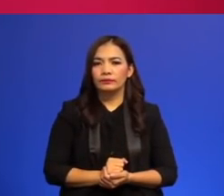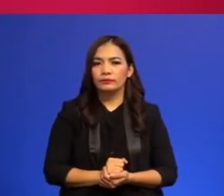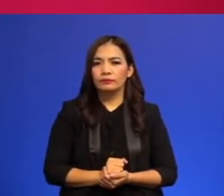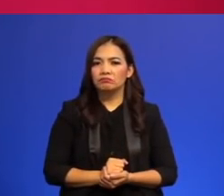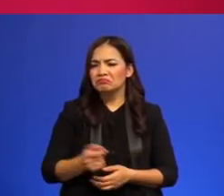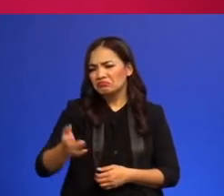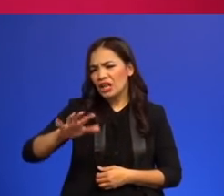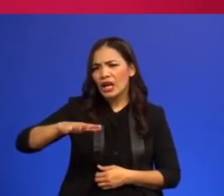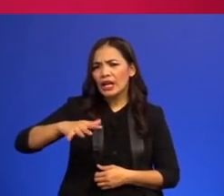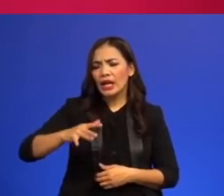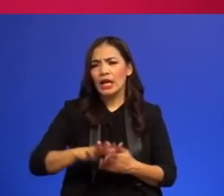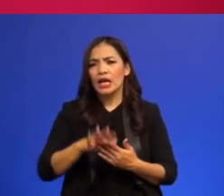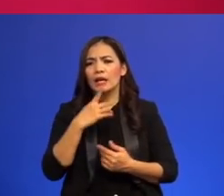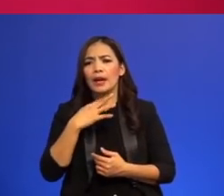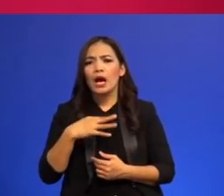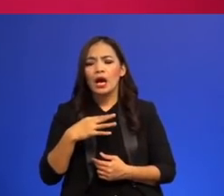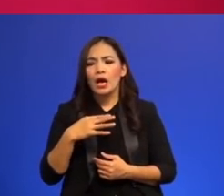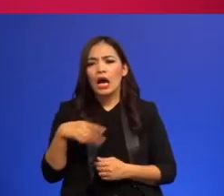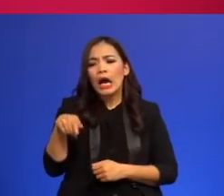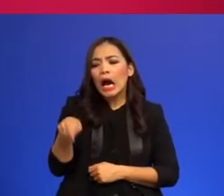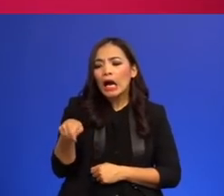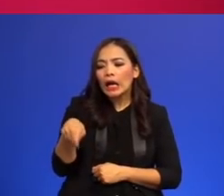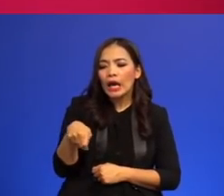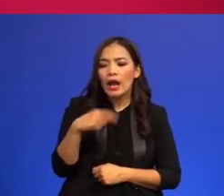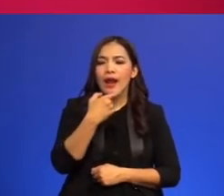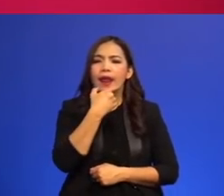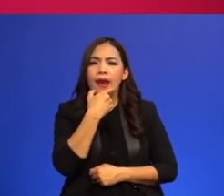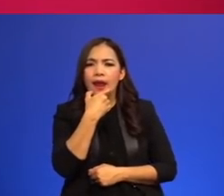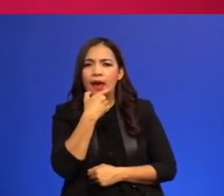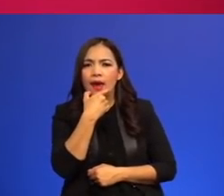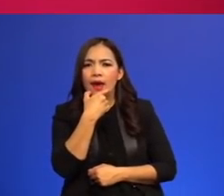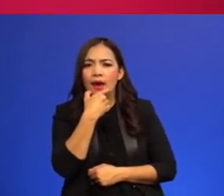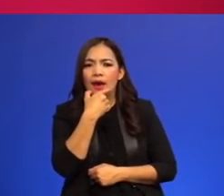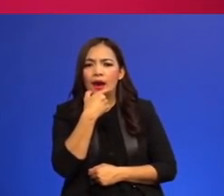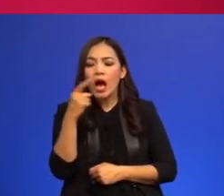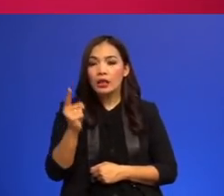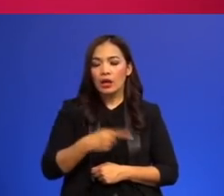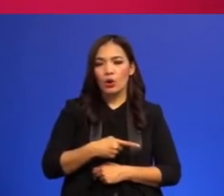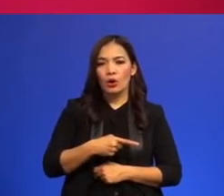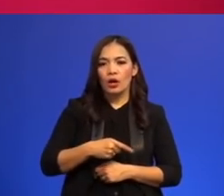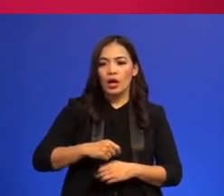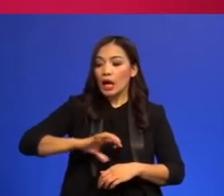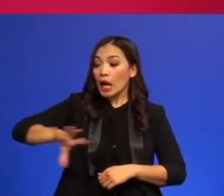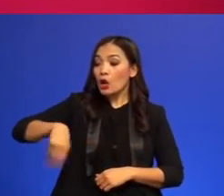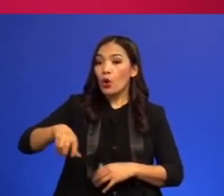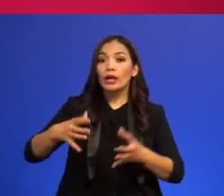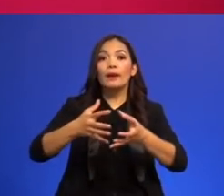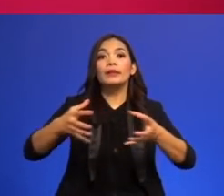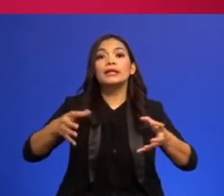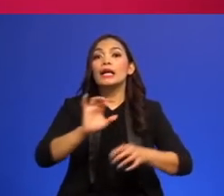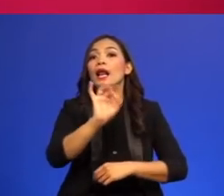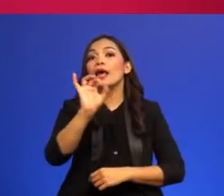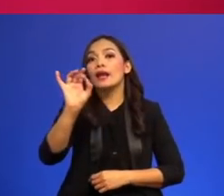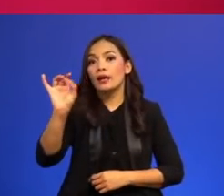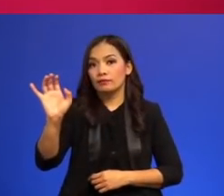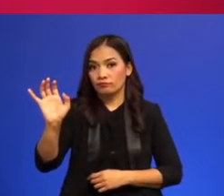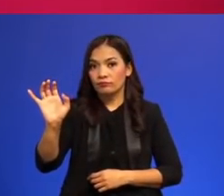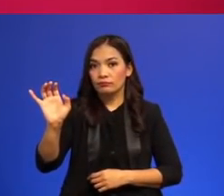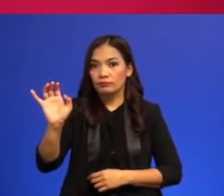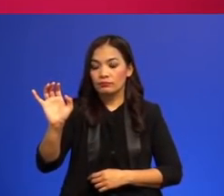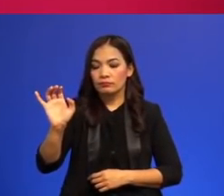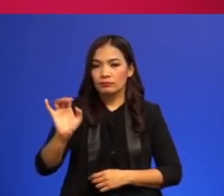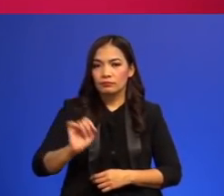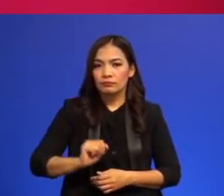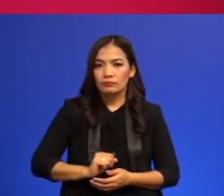Kadang-kadang bisa juga kakek, nenek, atau opa-oma. Atau bahkan keluarga besar lainnya.